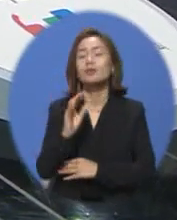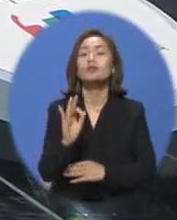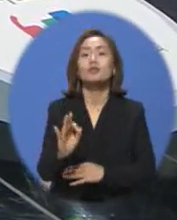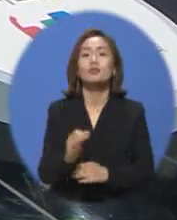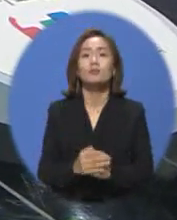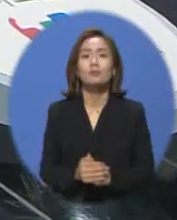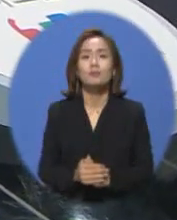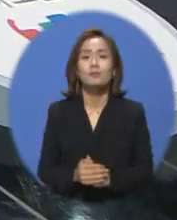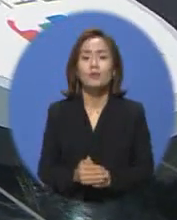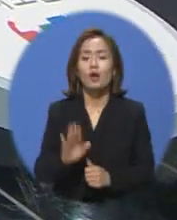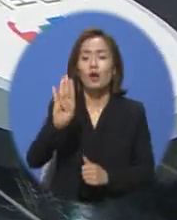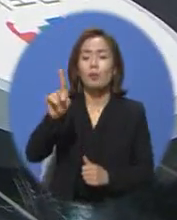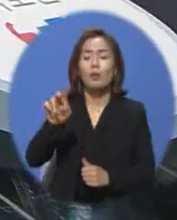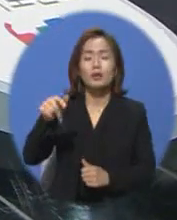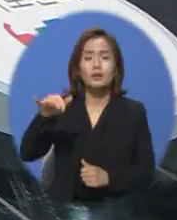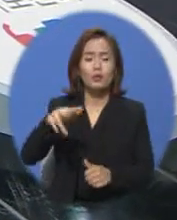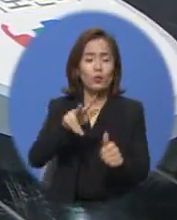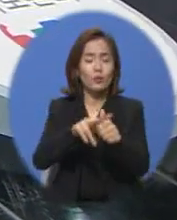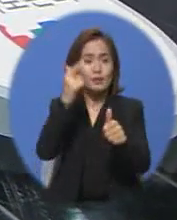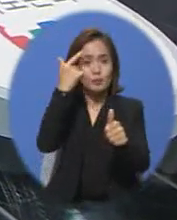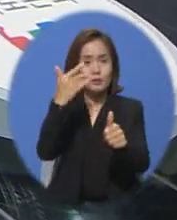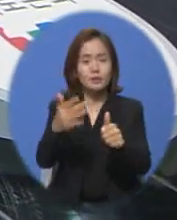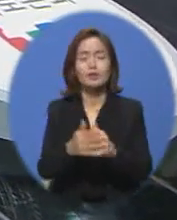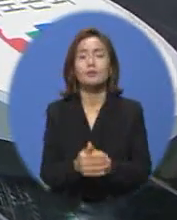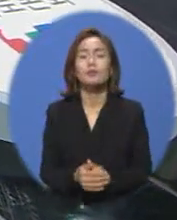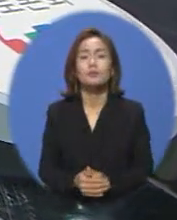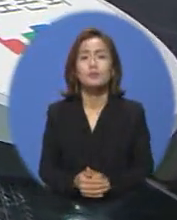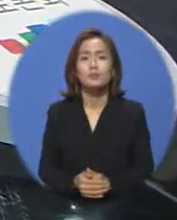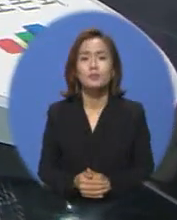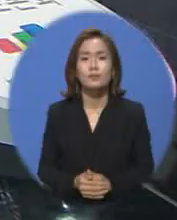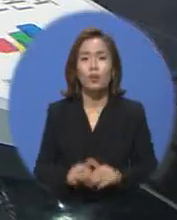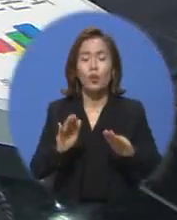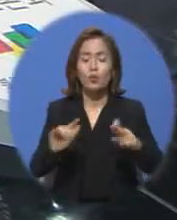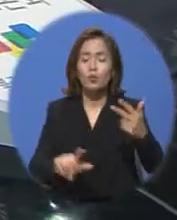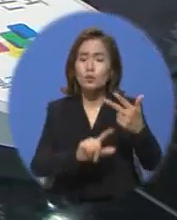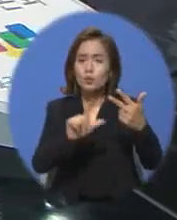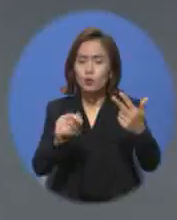보겠습니다.먼저범기철 후보에게질문하겠습니다.